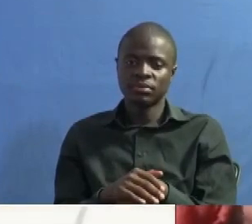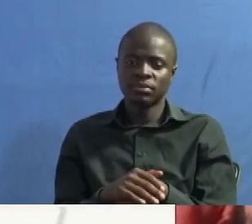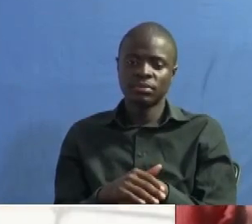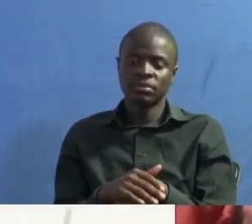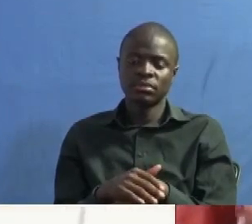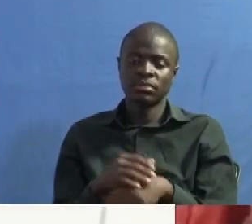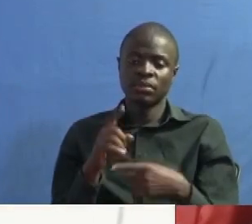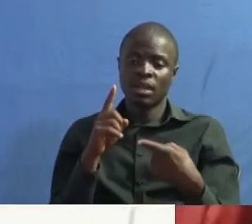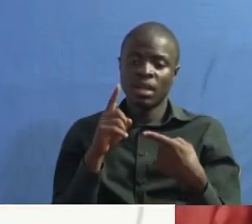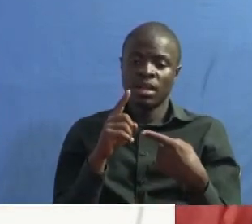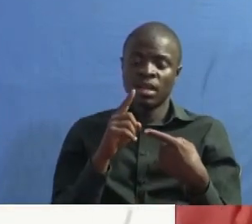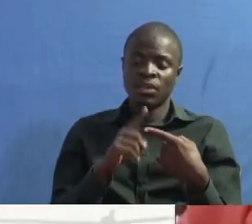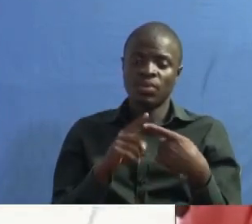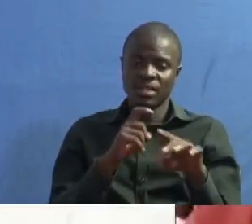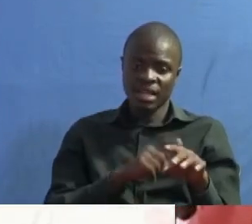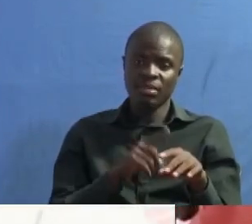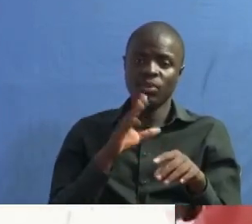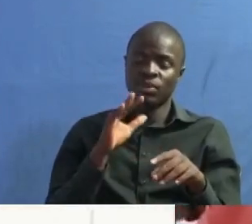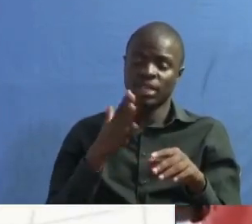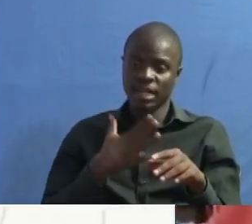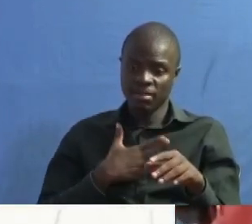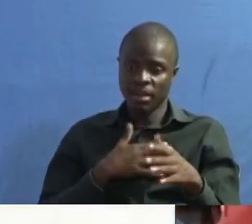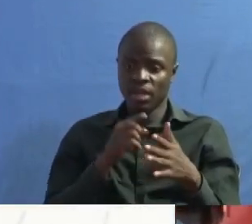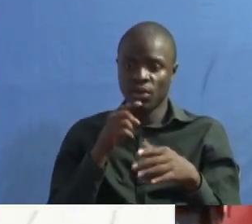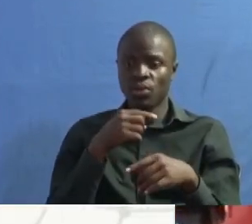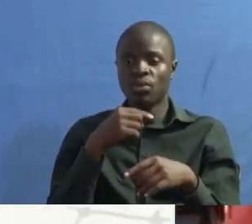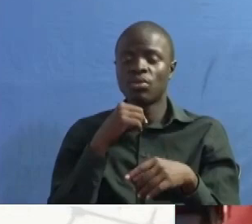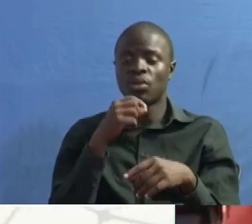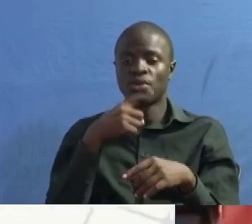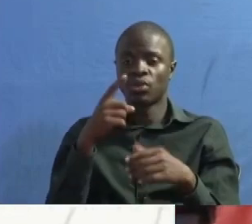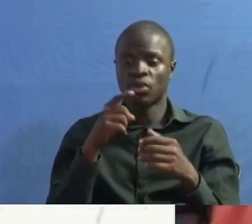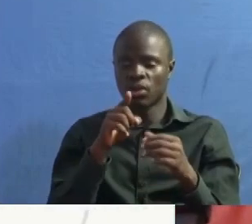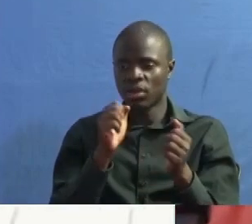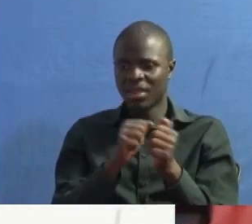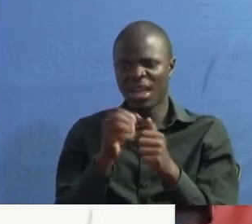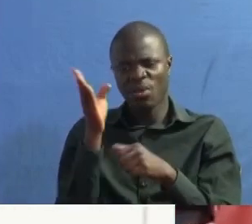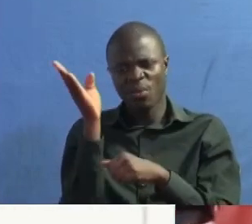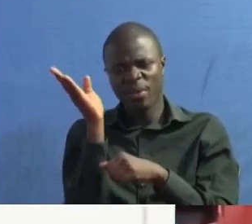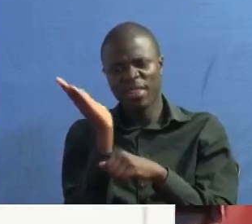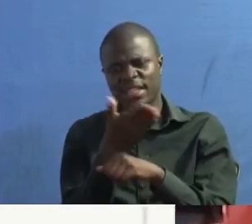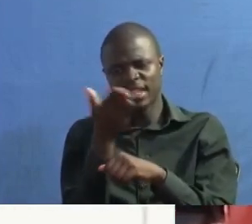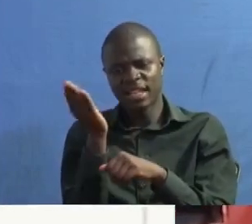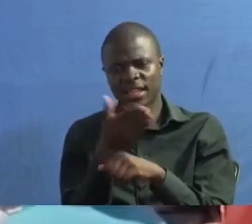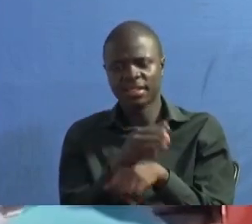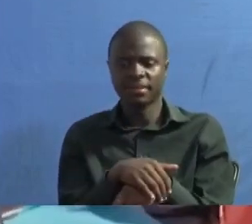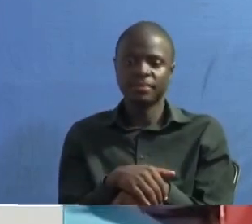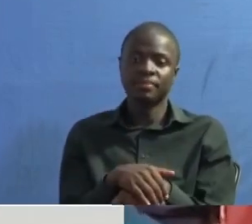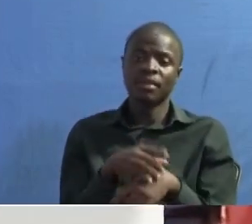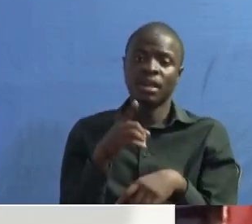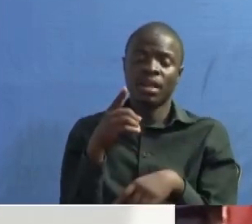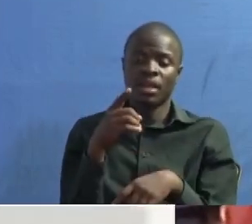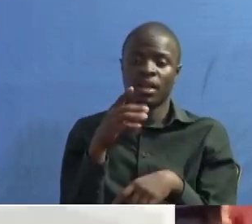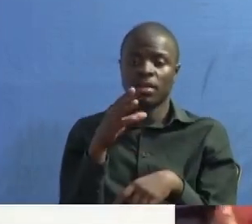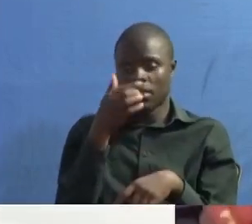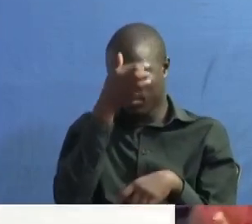Hapana. Mpaka mnihakikishie kwamba hii watu hawaendi na shoka. Lakini bure hapana, siwezi kubali. Kwa sababu